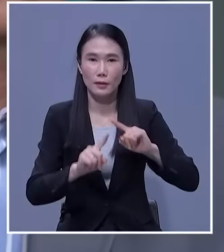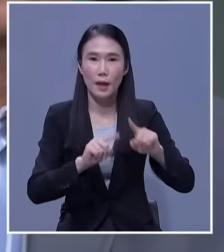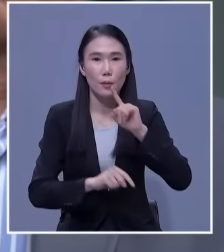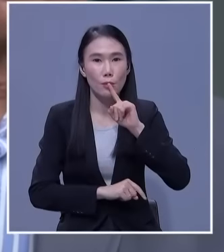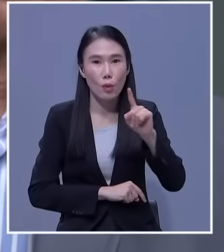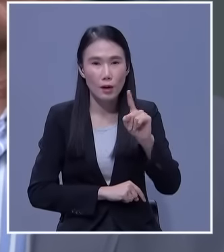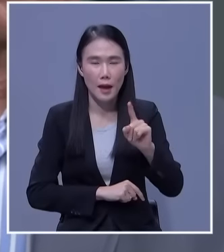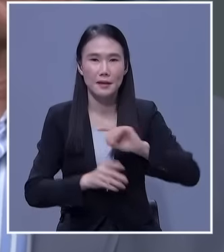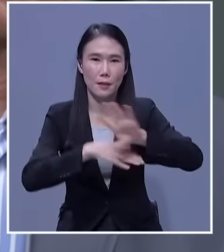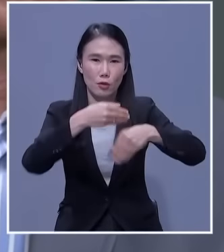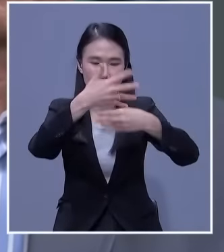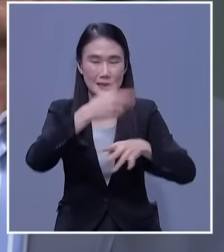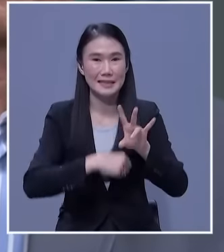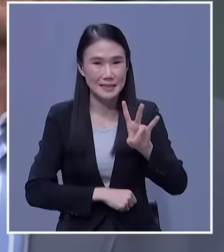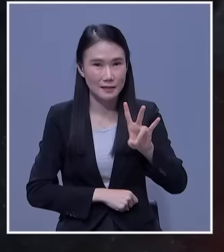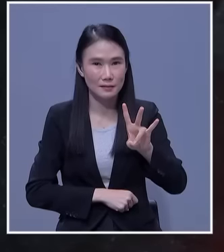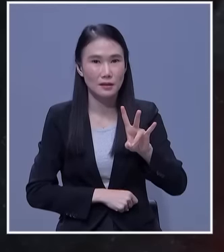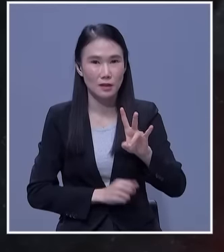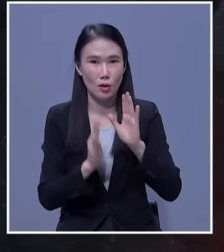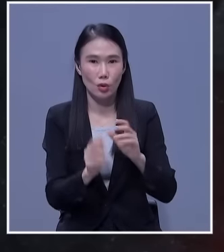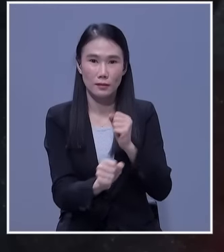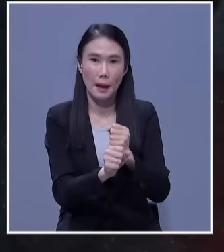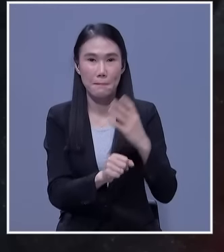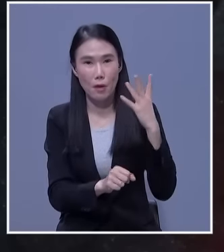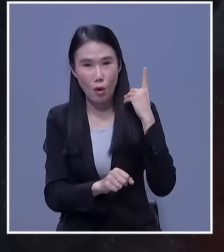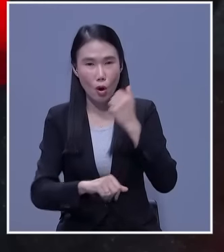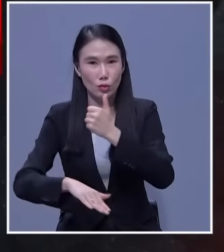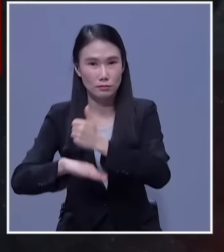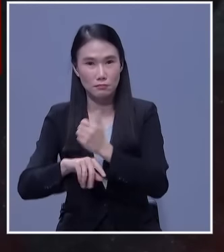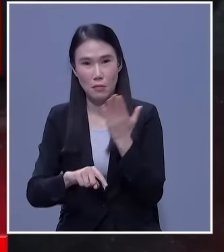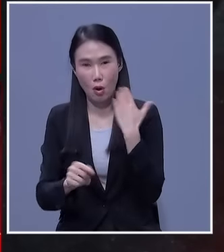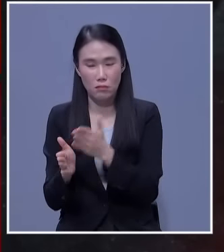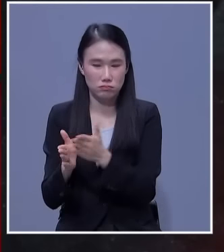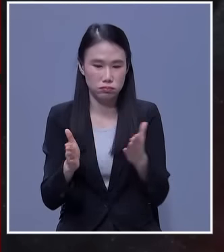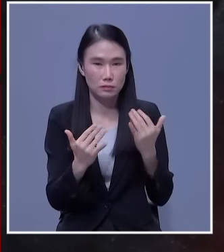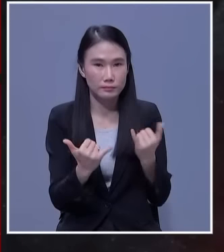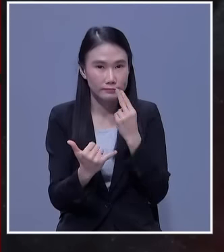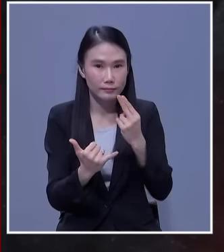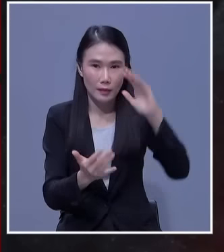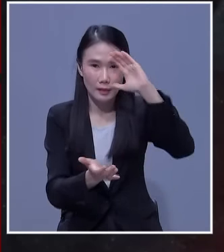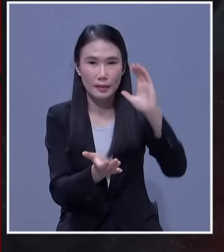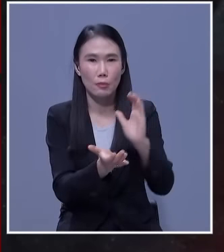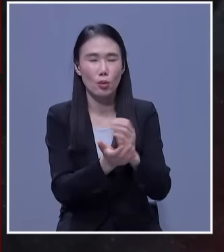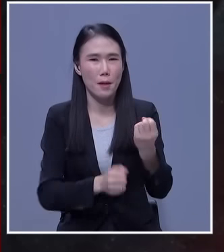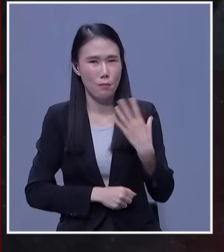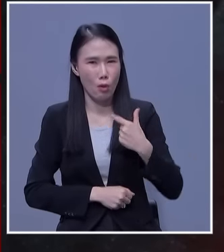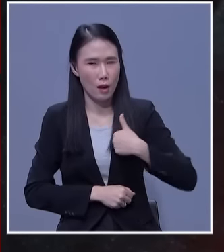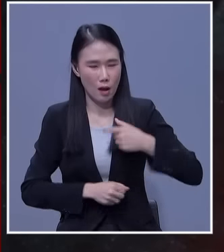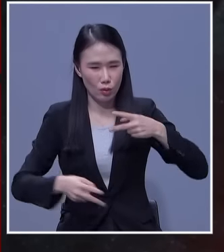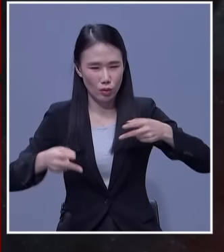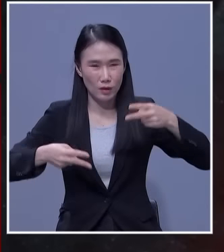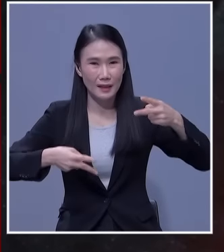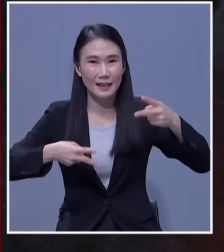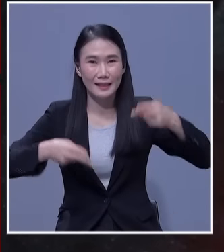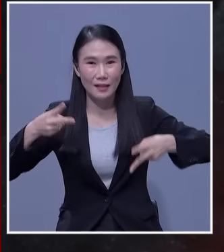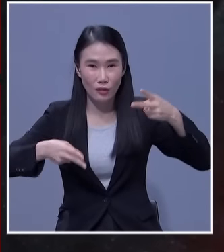ผิดใน7คดีแล้วนะคะกับทุกคนที่เกี่ยวข้องทั้งอดีตและปัจจุบันรวมถึงนายตำรวจที่กล่าวหาว่าตัดต่อเทปด้วยแ